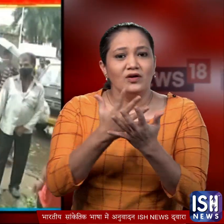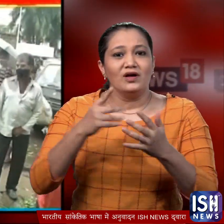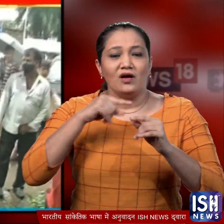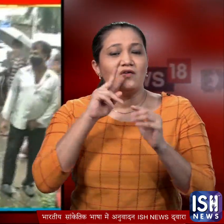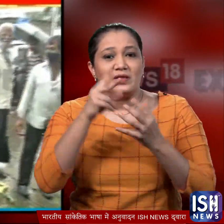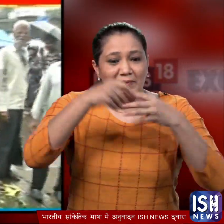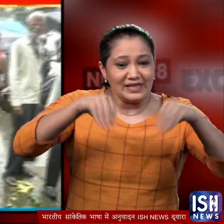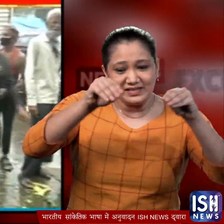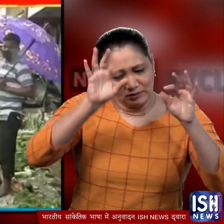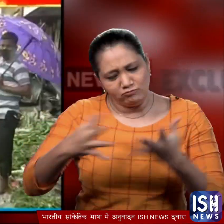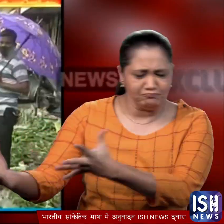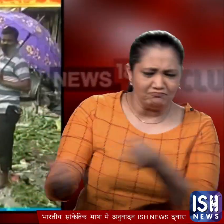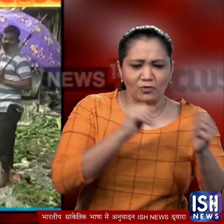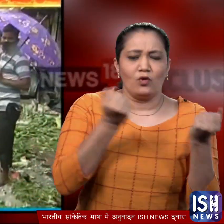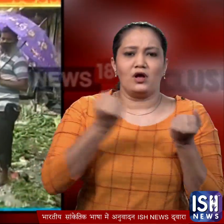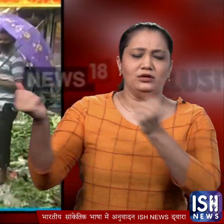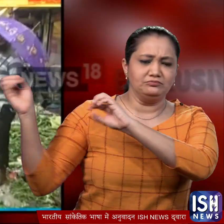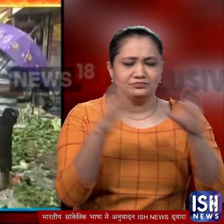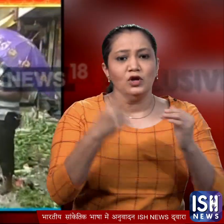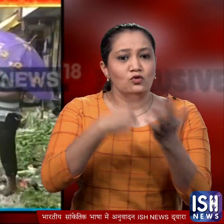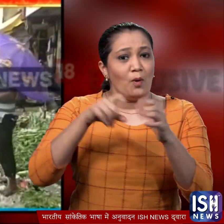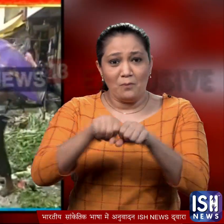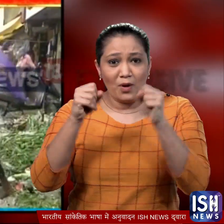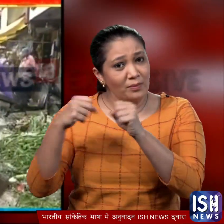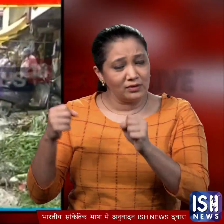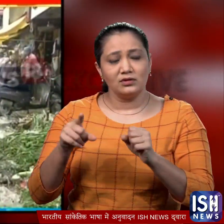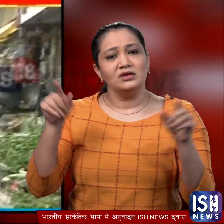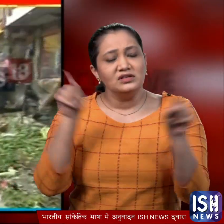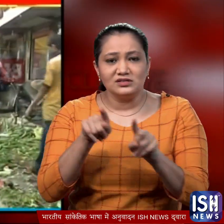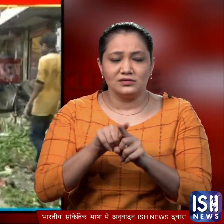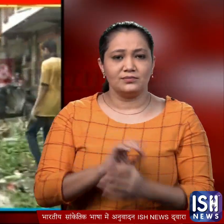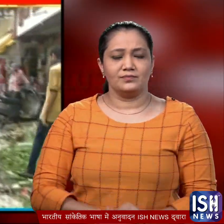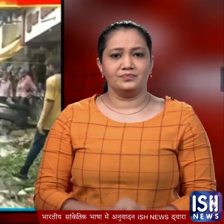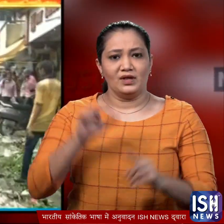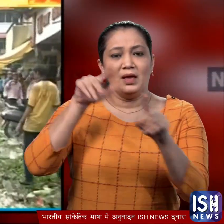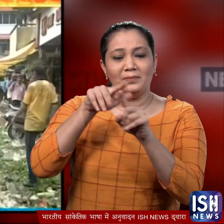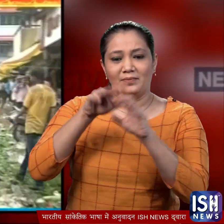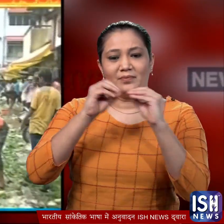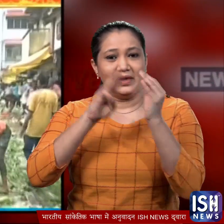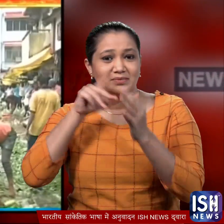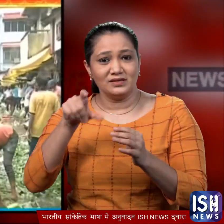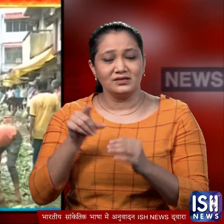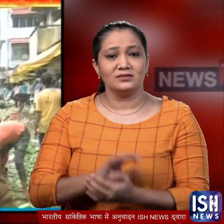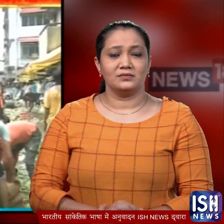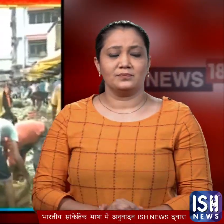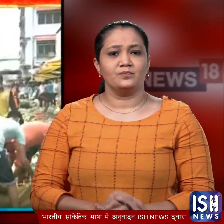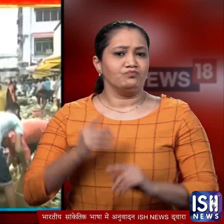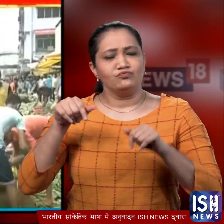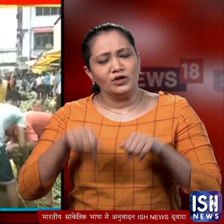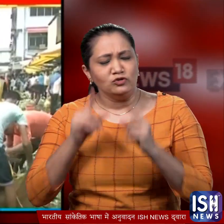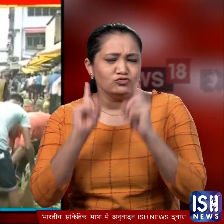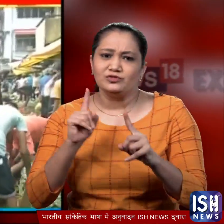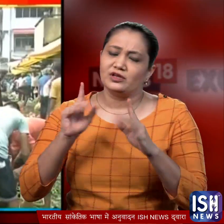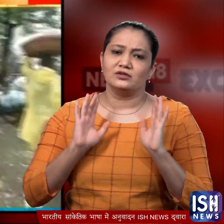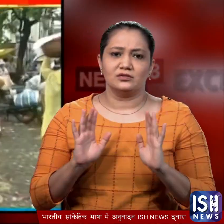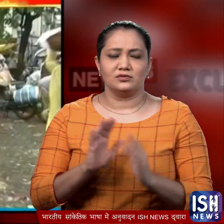सामान अपनी गाड़ी में रख लिया। जब नियमों की अनदेखी होने लगी तो ऐसे में बीएमसी प्रशासन साफ तौर पे कार्रवाई